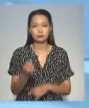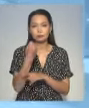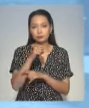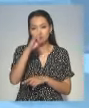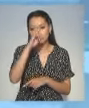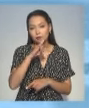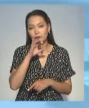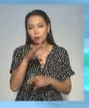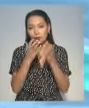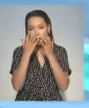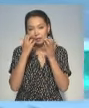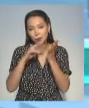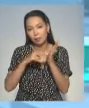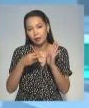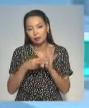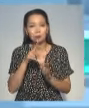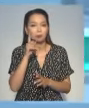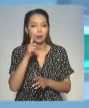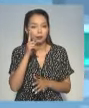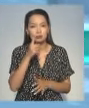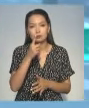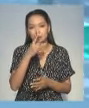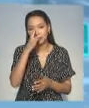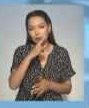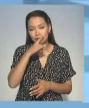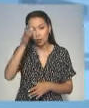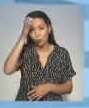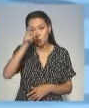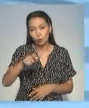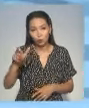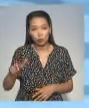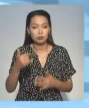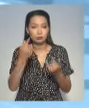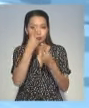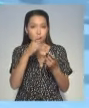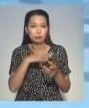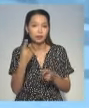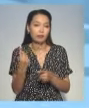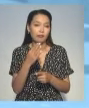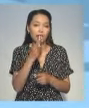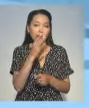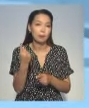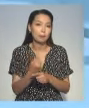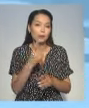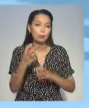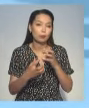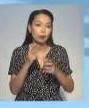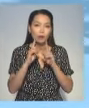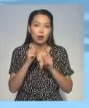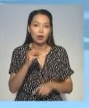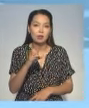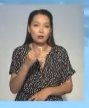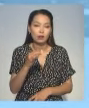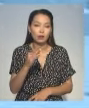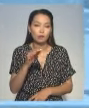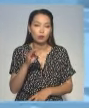Избавить казахстанцев от аллергии планируют молодые отечественные ученые. Об этом они заявили во время первого международного форума «Асфенфорум. Новое